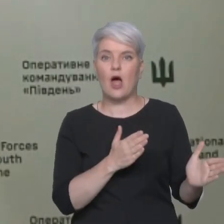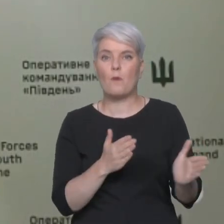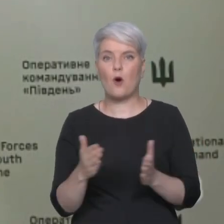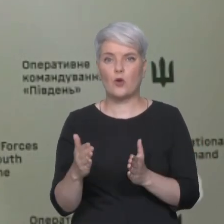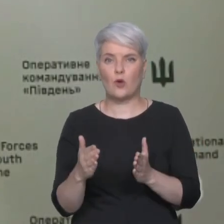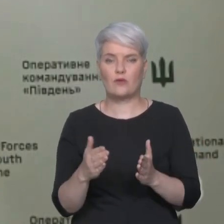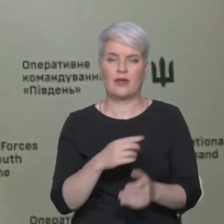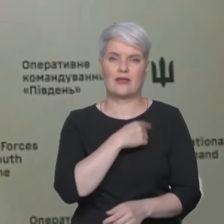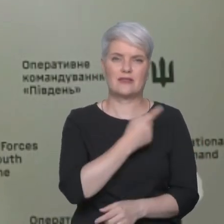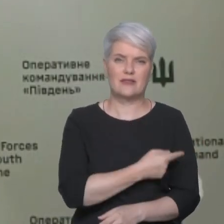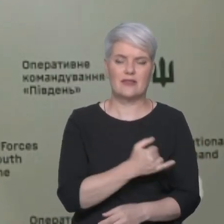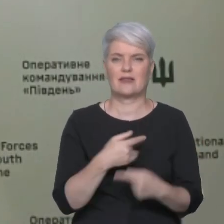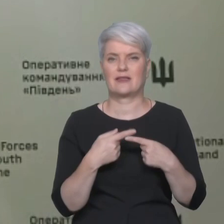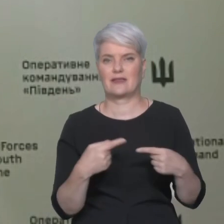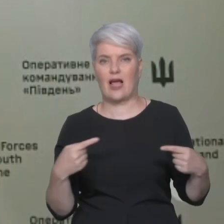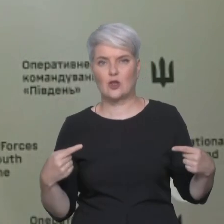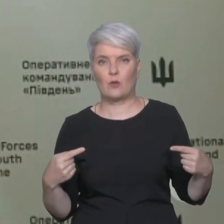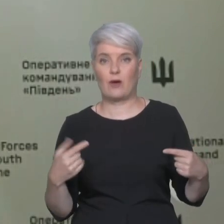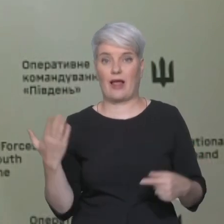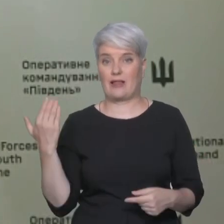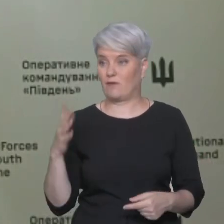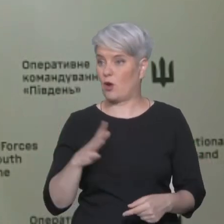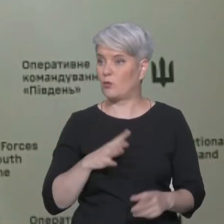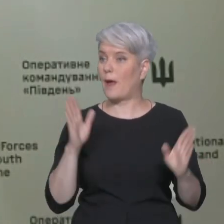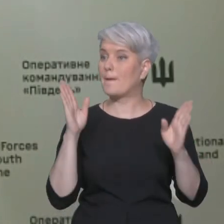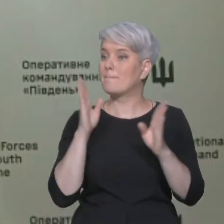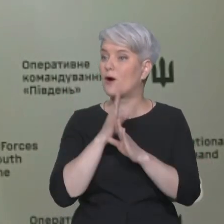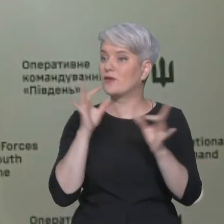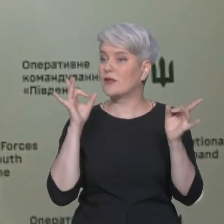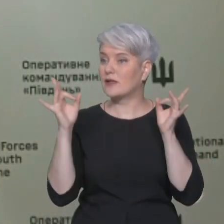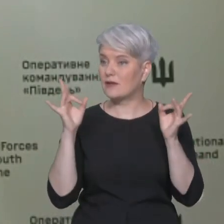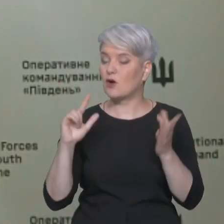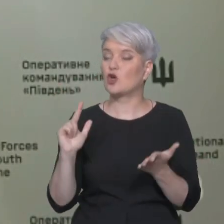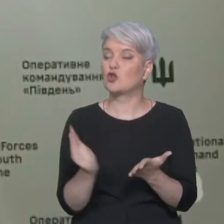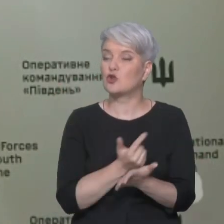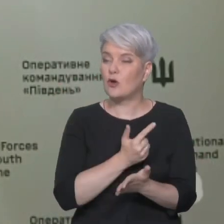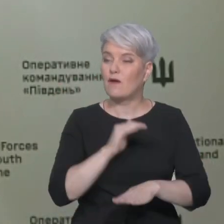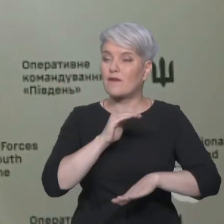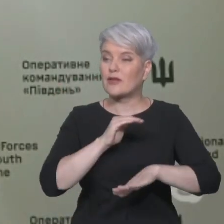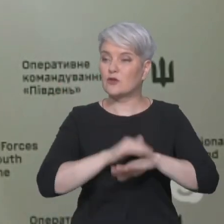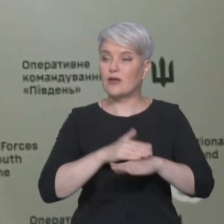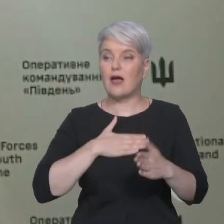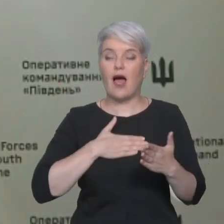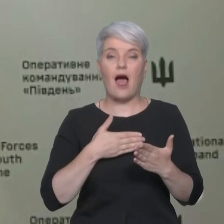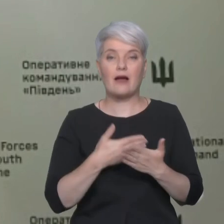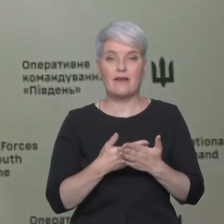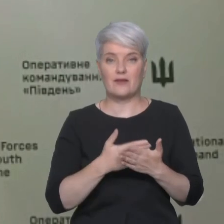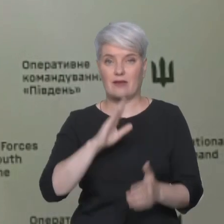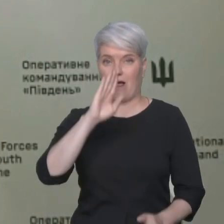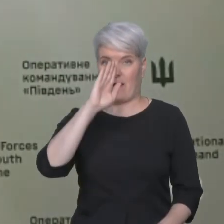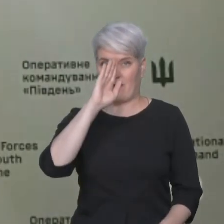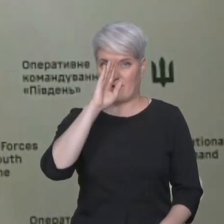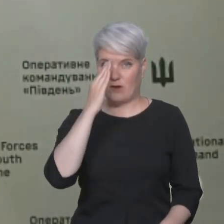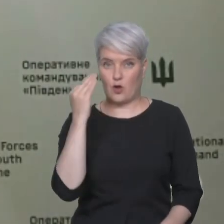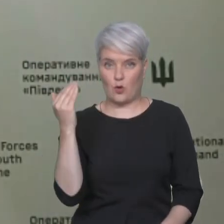та засоби. Нещодавно лунала повітряна тривога, знов фіксувалась активність ворожої авіації, стратегічної